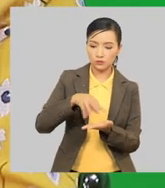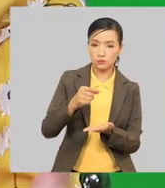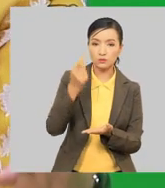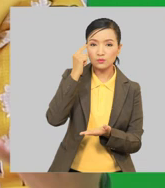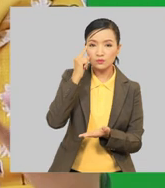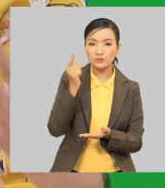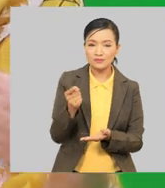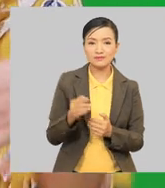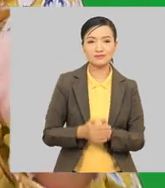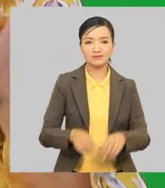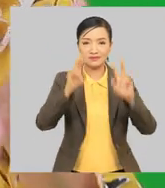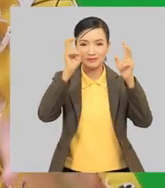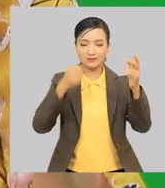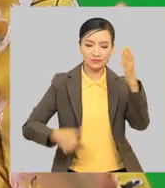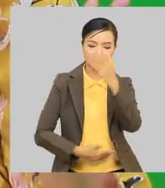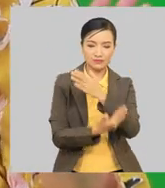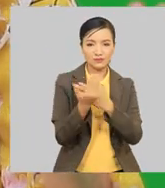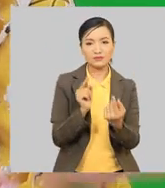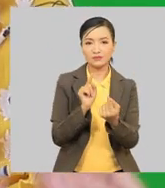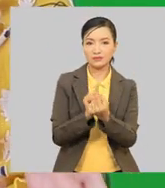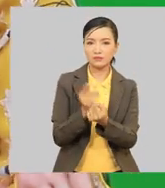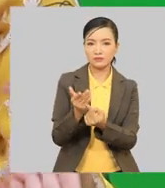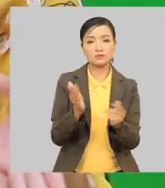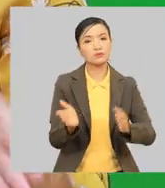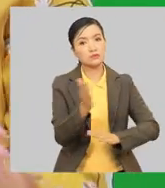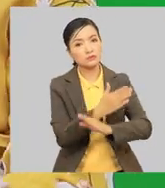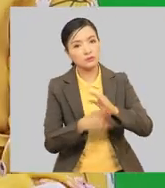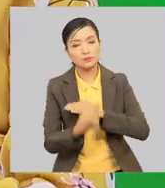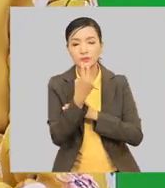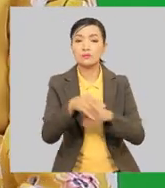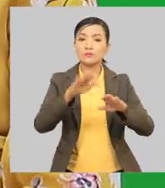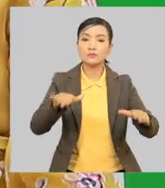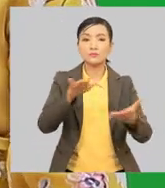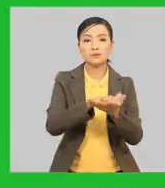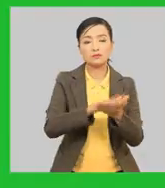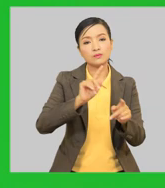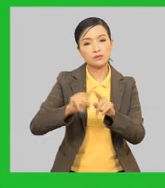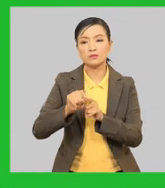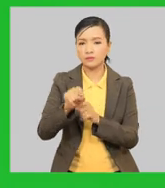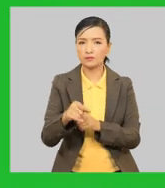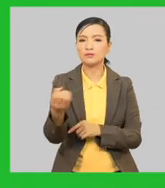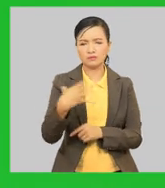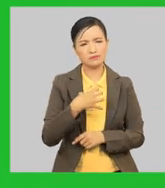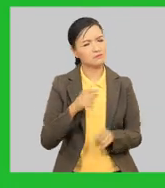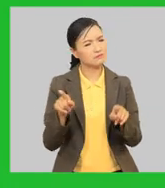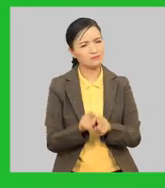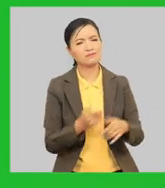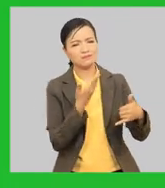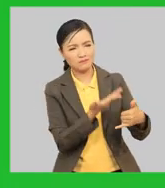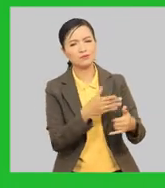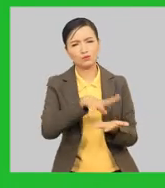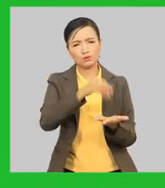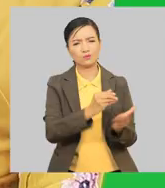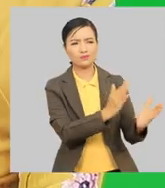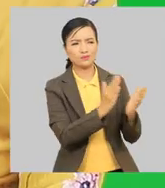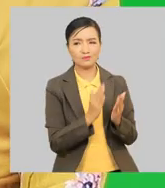จะพูดรู้ไหมว่าช่วงหลังๆเนี่ยทางรายการมีโอกาสได้เจอคนพิการได้เจอเด็กๆตามโรงเรียนต่างๆเขาบอกว่าเขาอยากเป็น